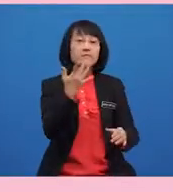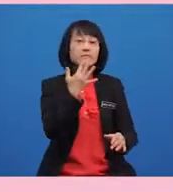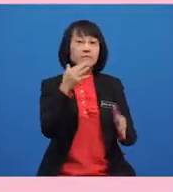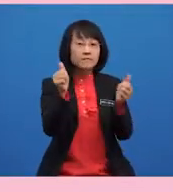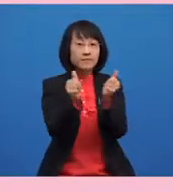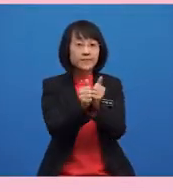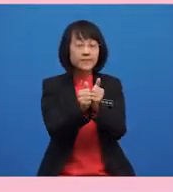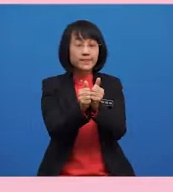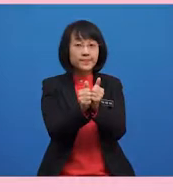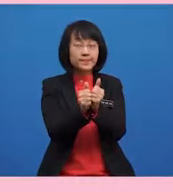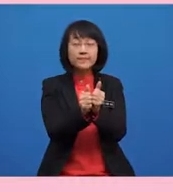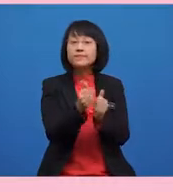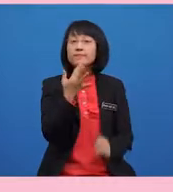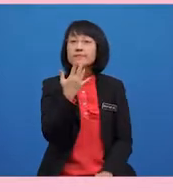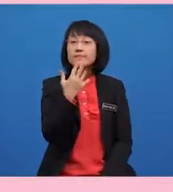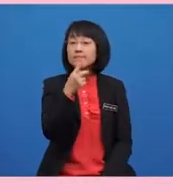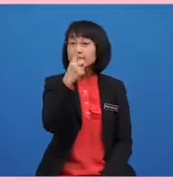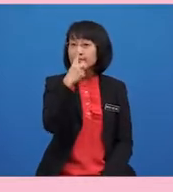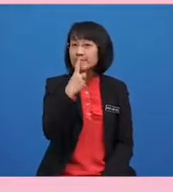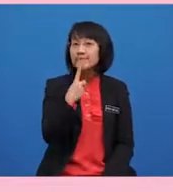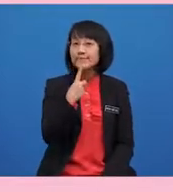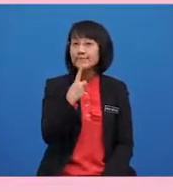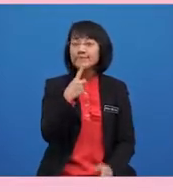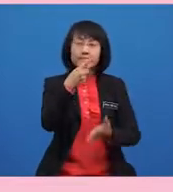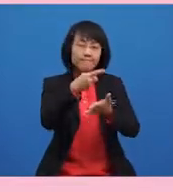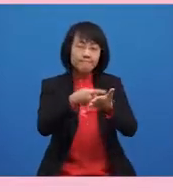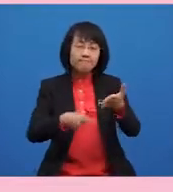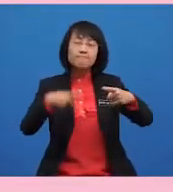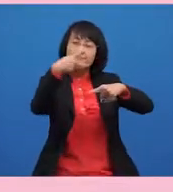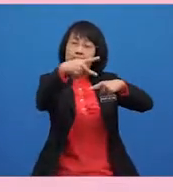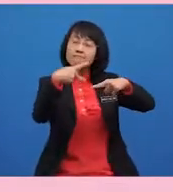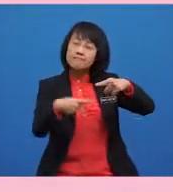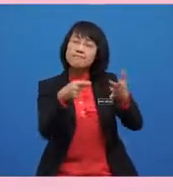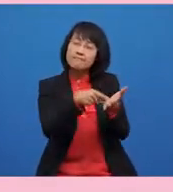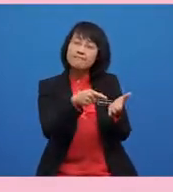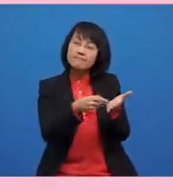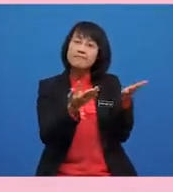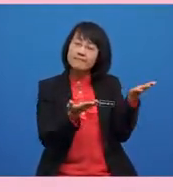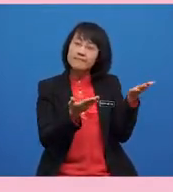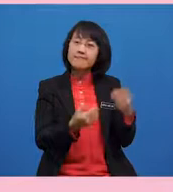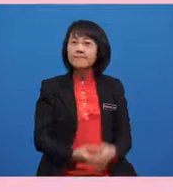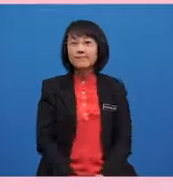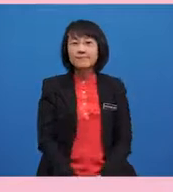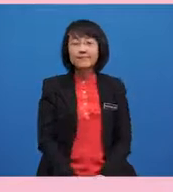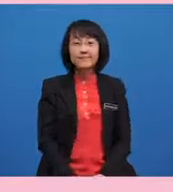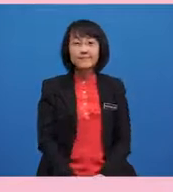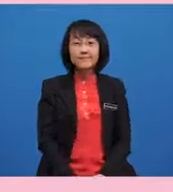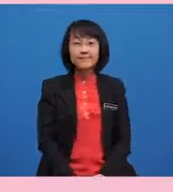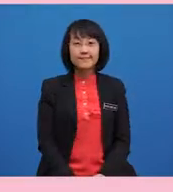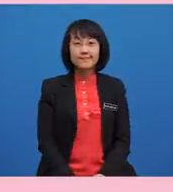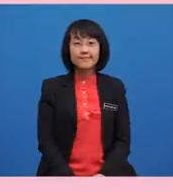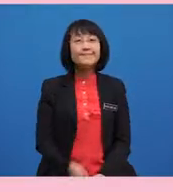diwarnakan dengan warna merah. Apa pecahan yang dihasilkan oleh gambar B ini